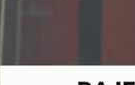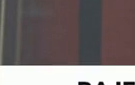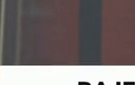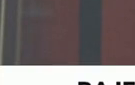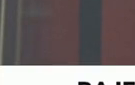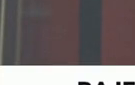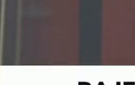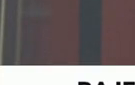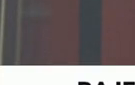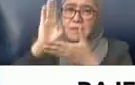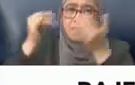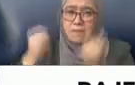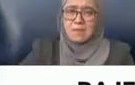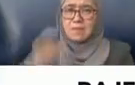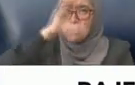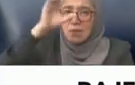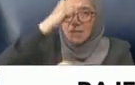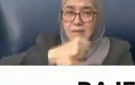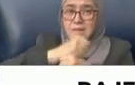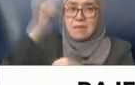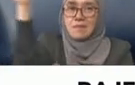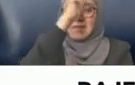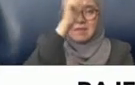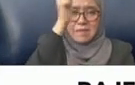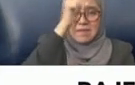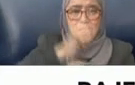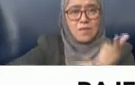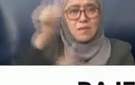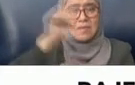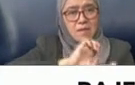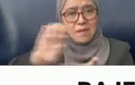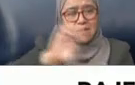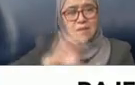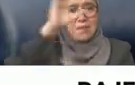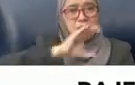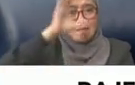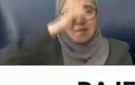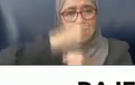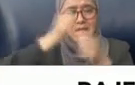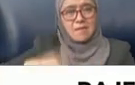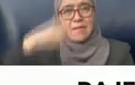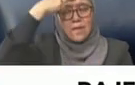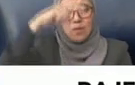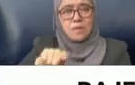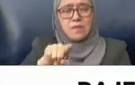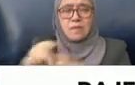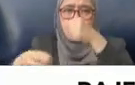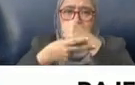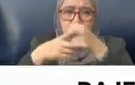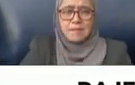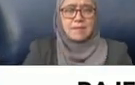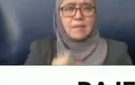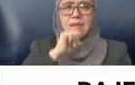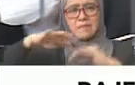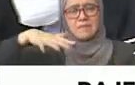48-bit enraged launch kece misi pertumbuhan keselamatan sejuk akan meneruskan usaha